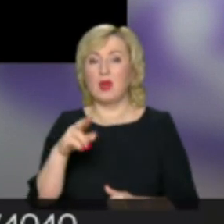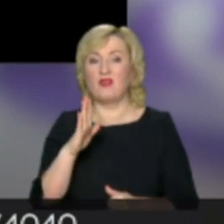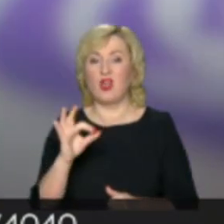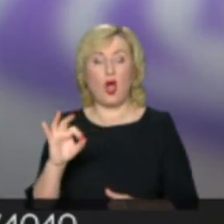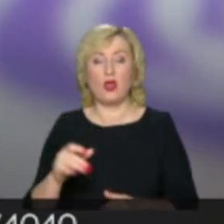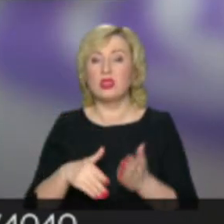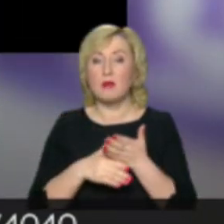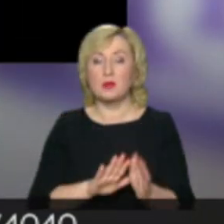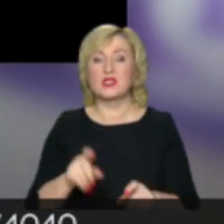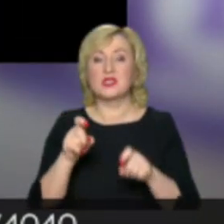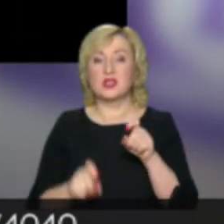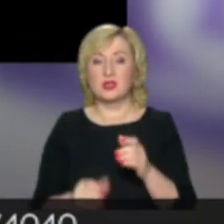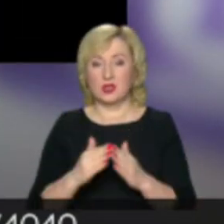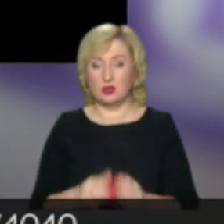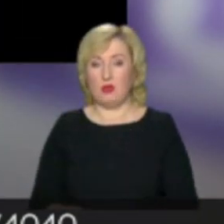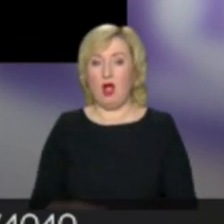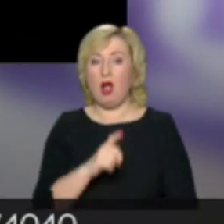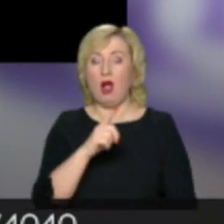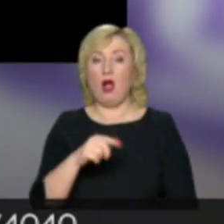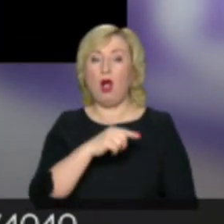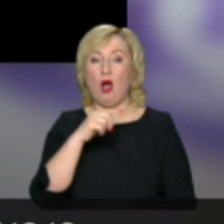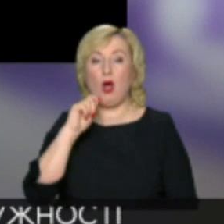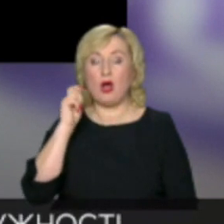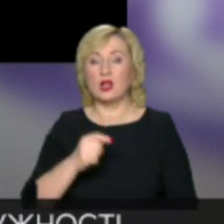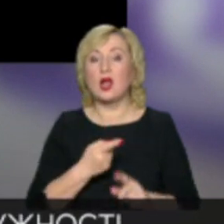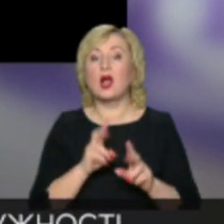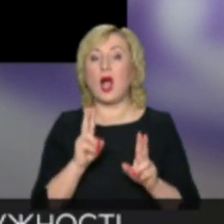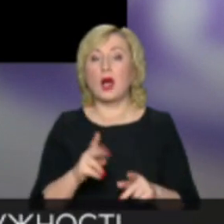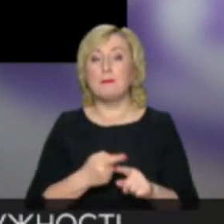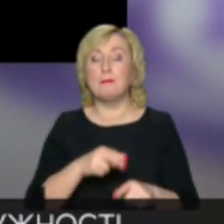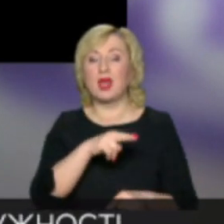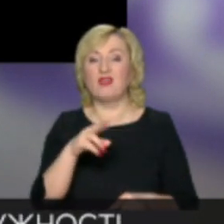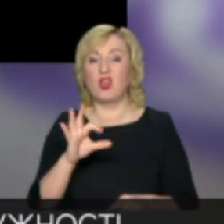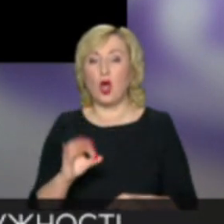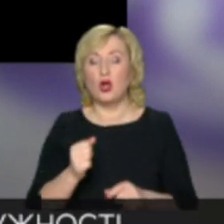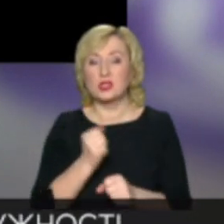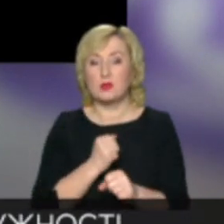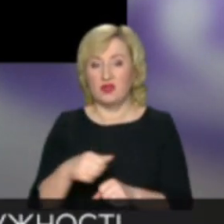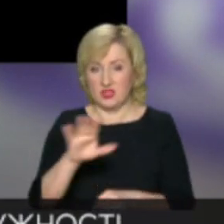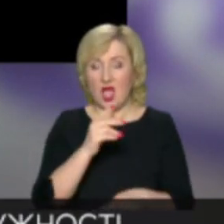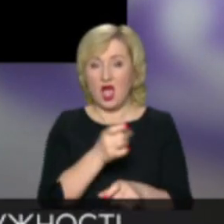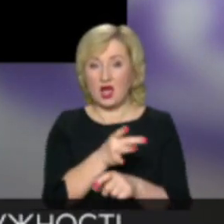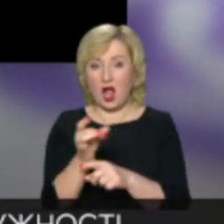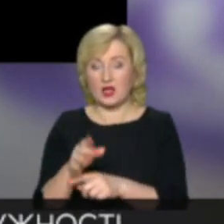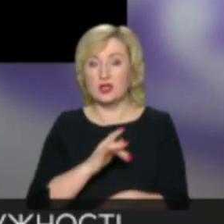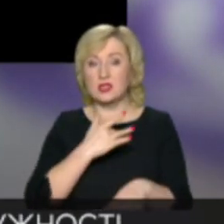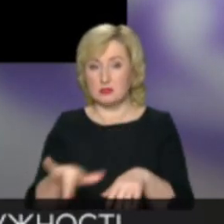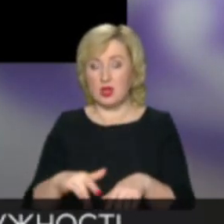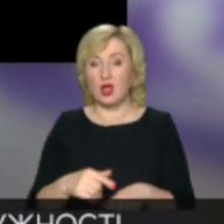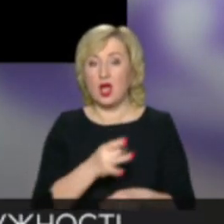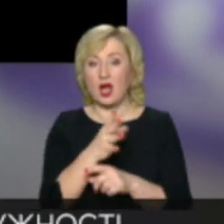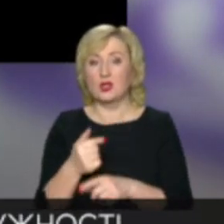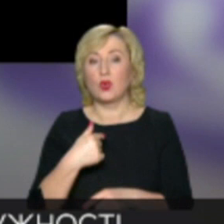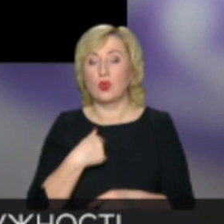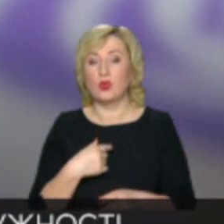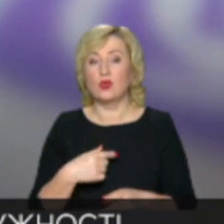дома. Хохлы, чё там? Как ПВО сработало? Все ракеты сбили. Ракеты же кончились у нас в марте,